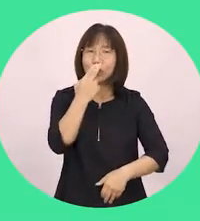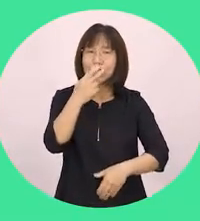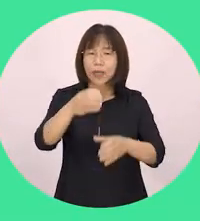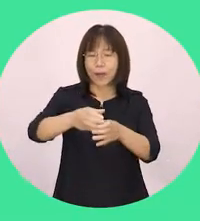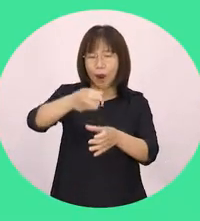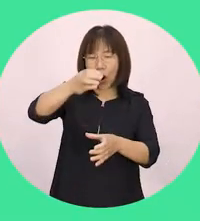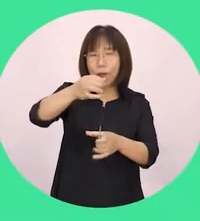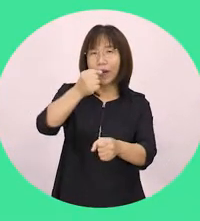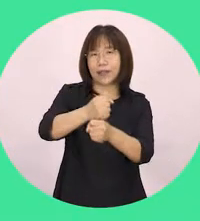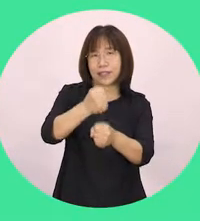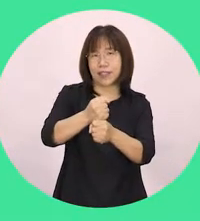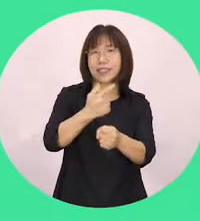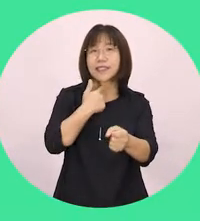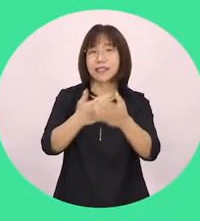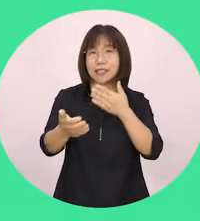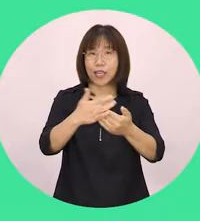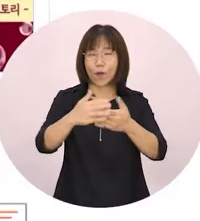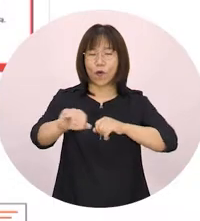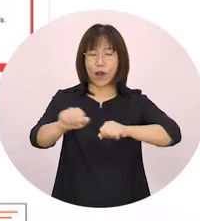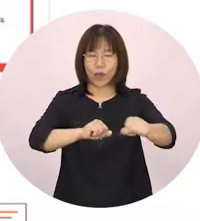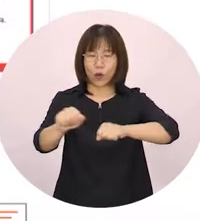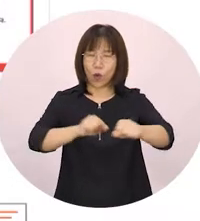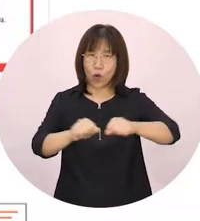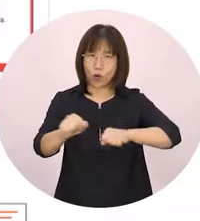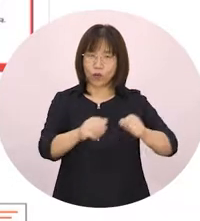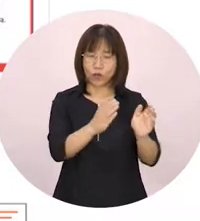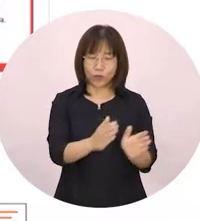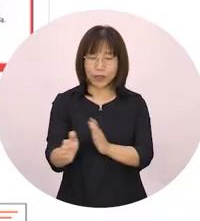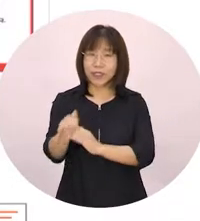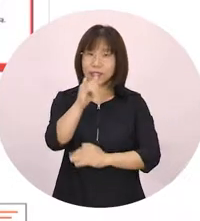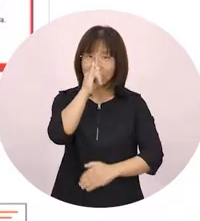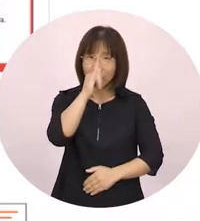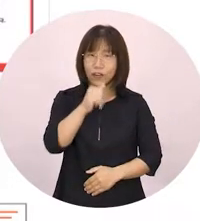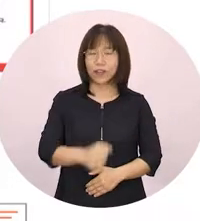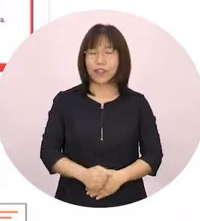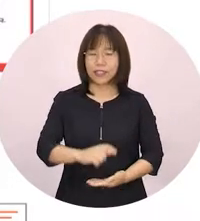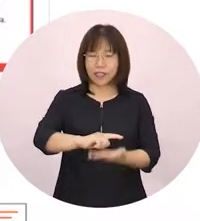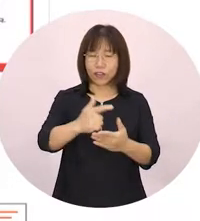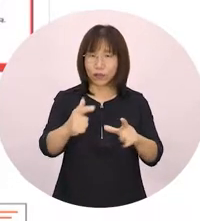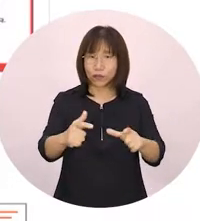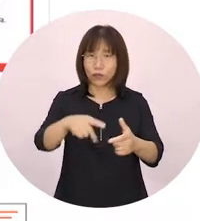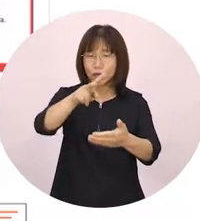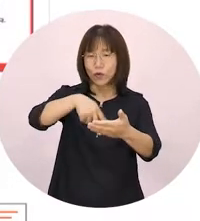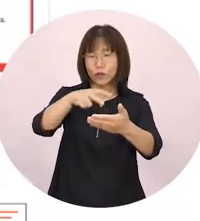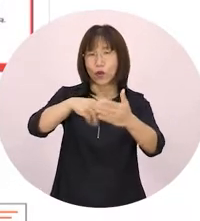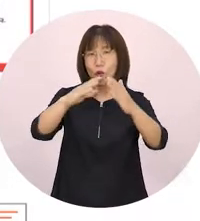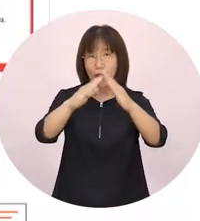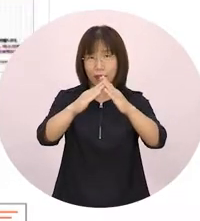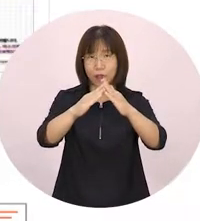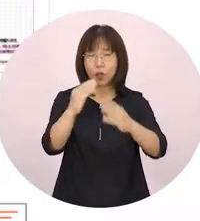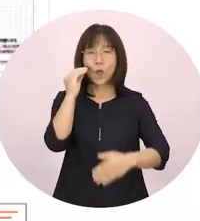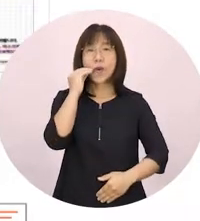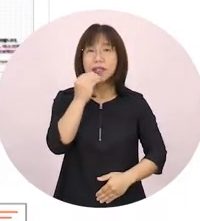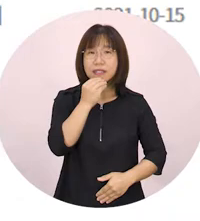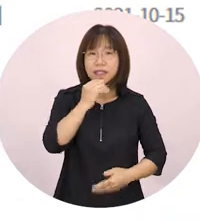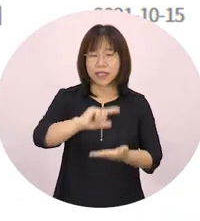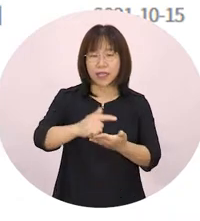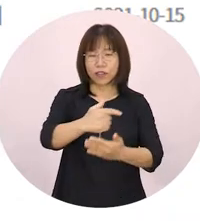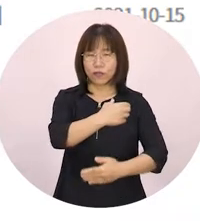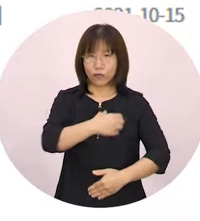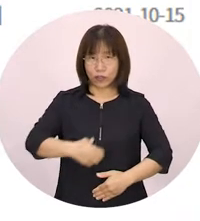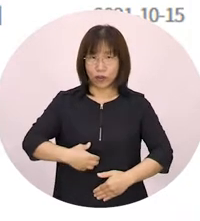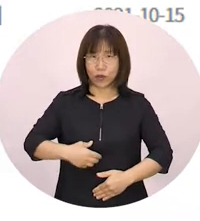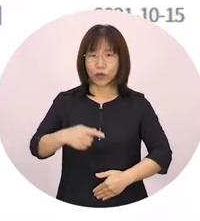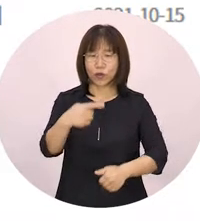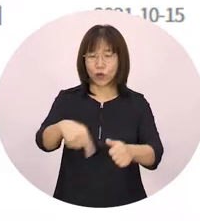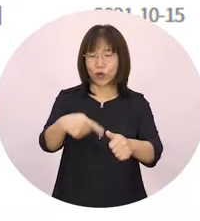등 다양한 체험 활동도 마련됐습니다. 보다 자세한 내용은 강서구 통합도서관 홈페이지나